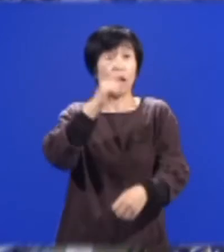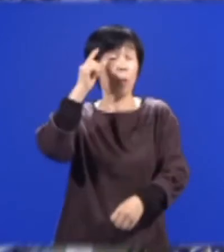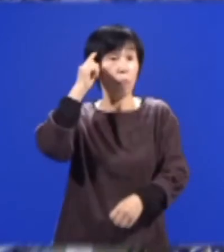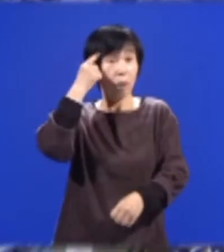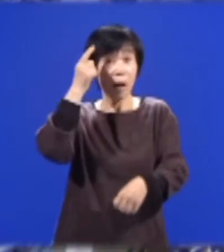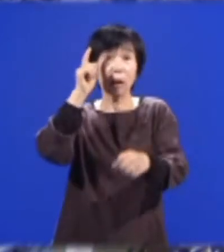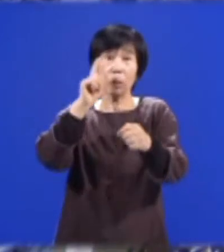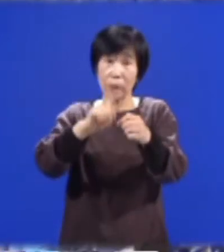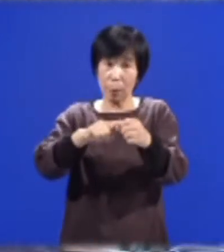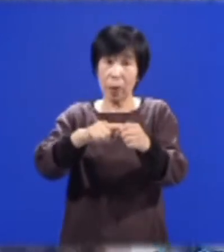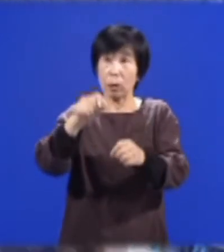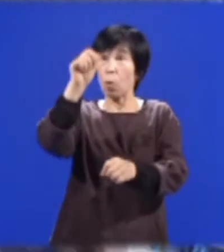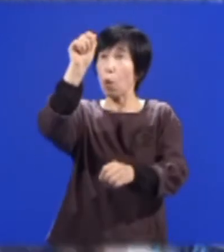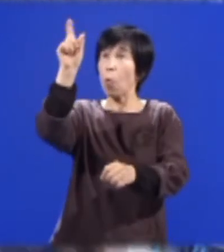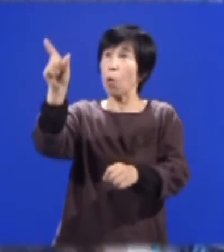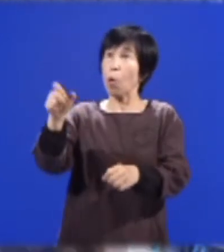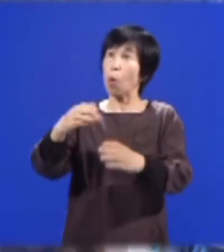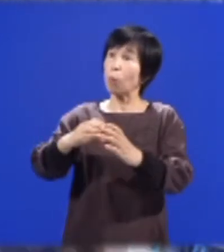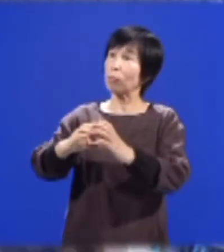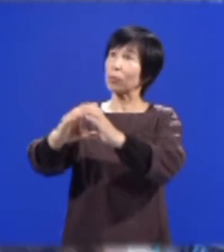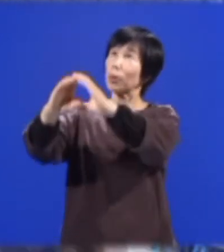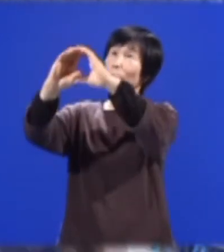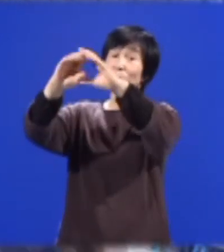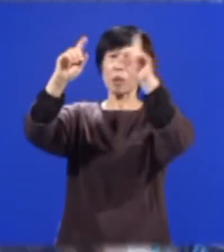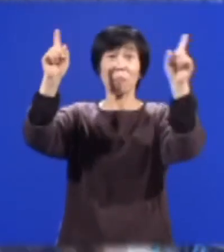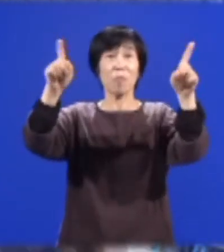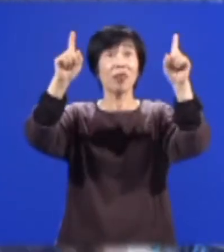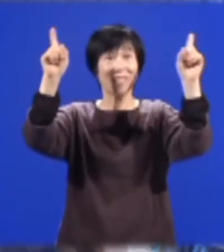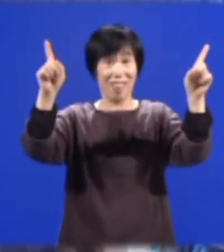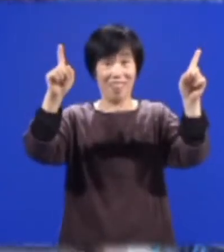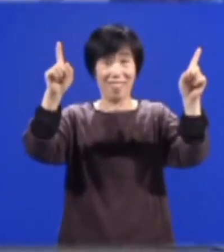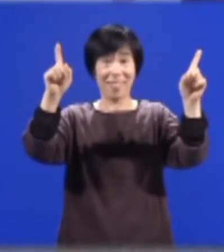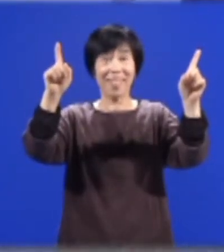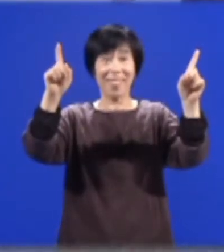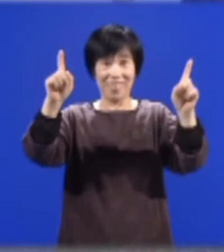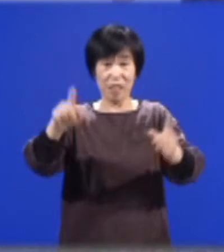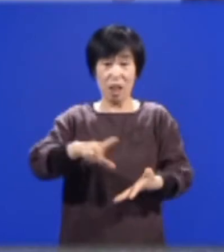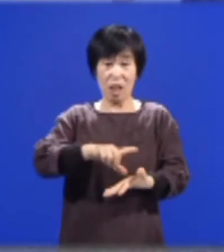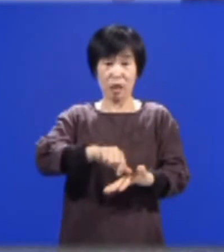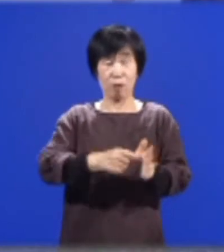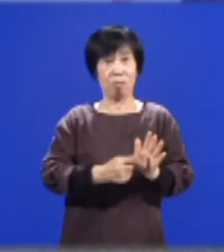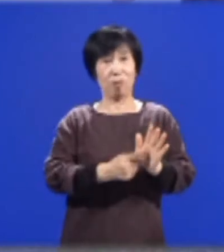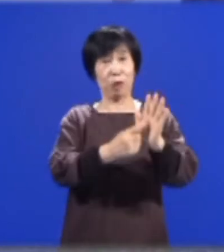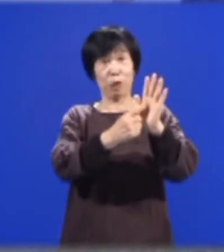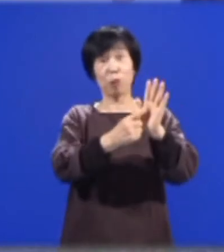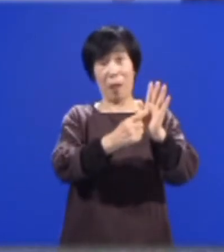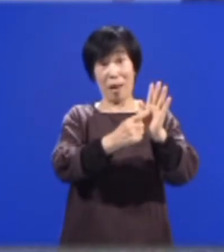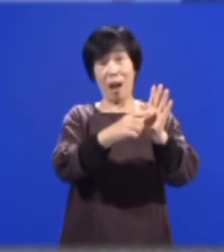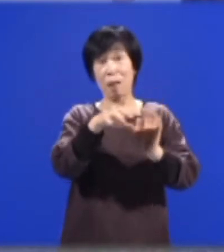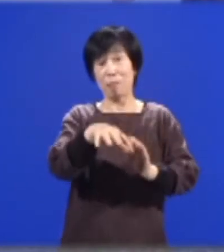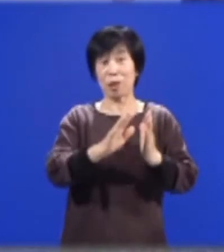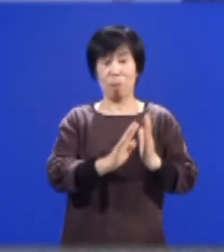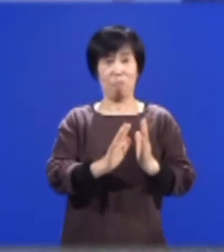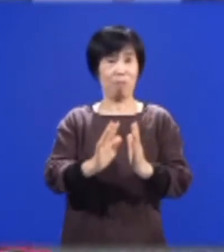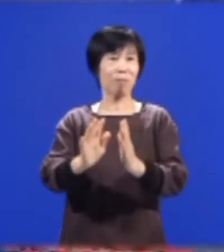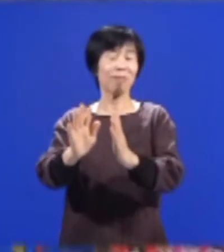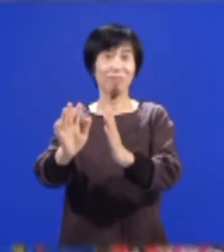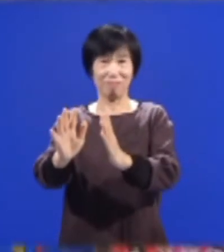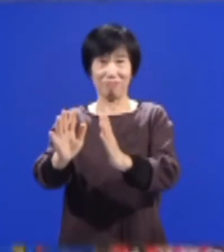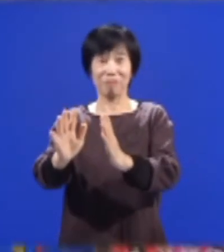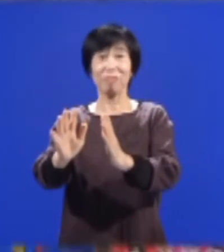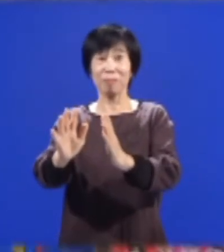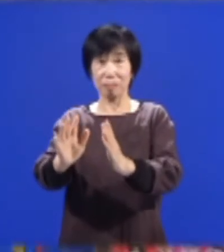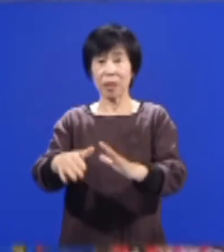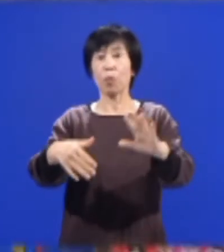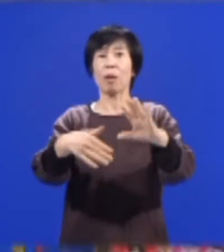ークショーやコンサートなどがあるお月見フェスタ、地域の名所を回る街歩き、サークル活